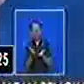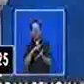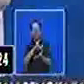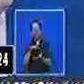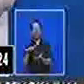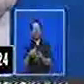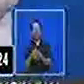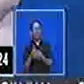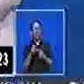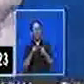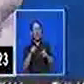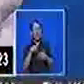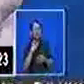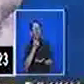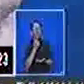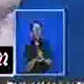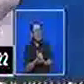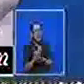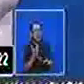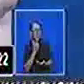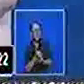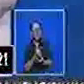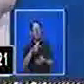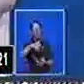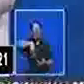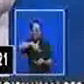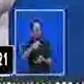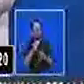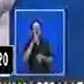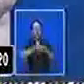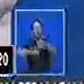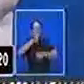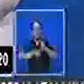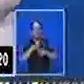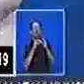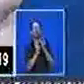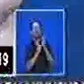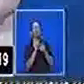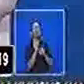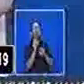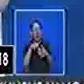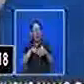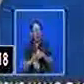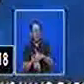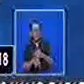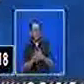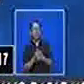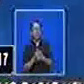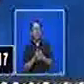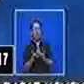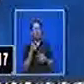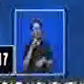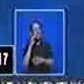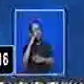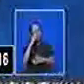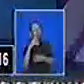adalah sumur dalam. Itulah yang bisa dilakukan oleh SDM. Jadi kalau kemudian harapan dari masyarakat Pati, Pak jangan sampai